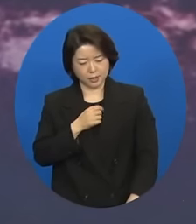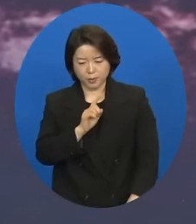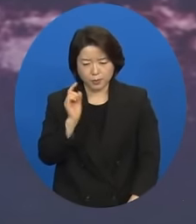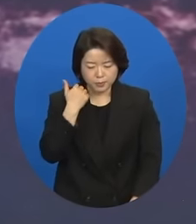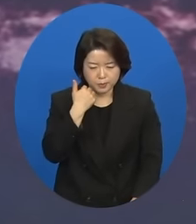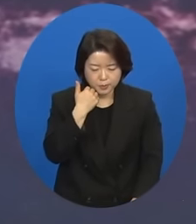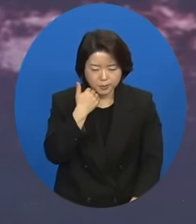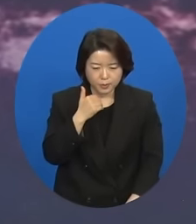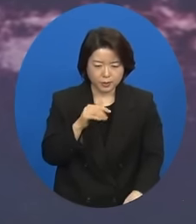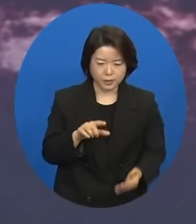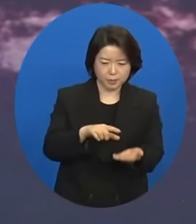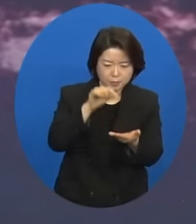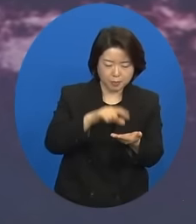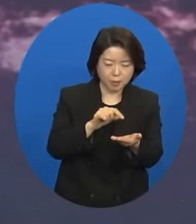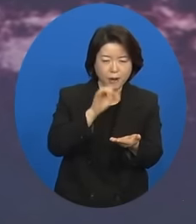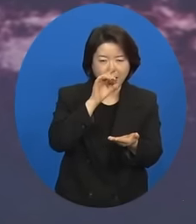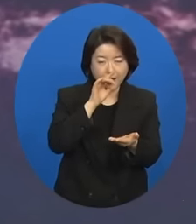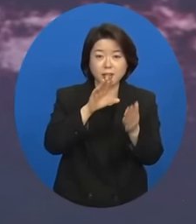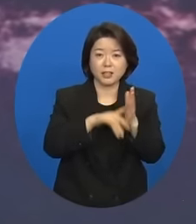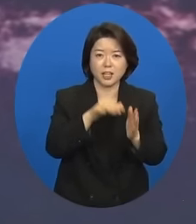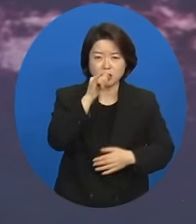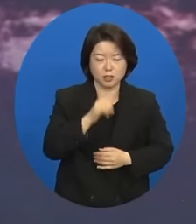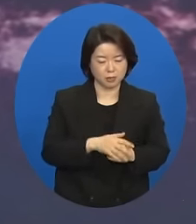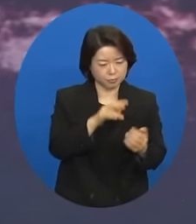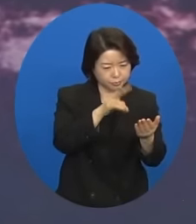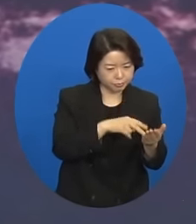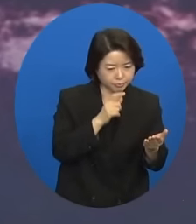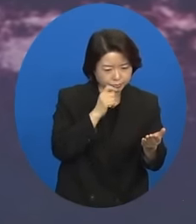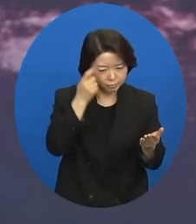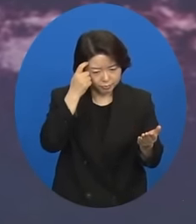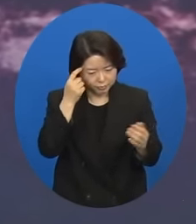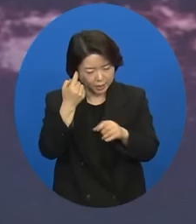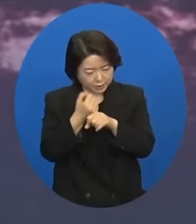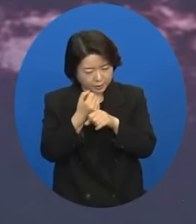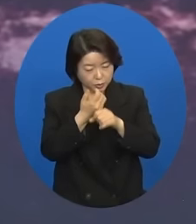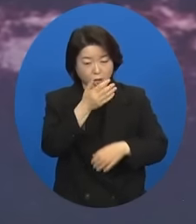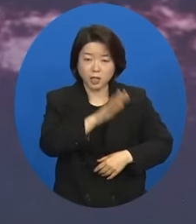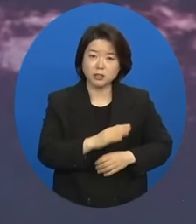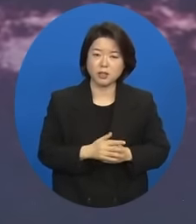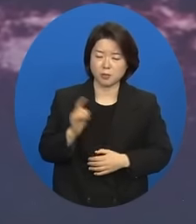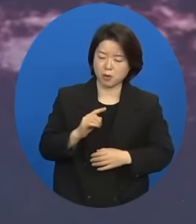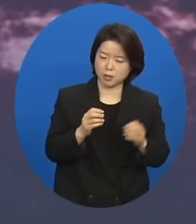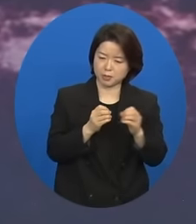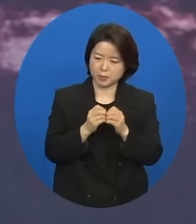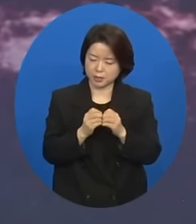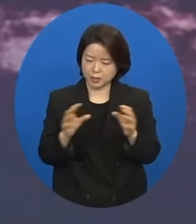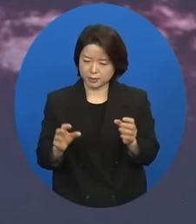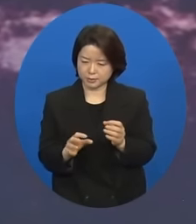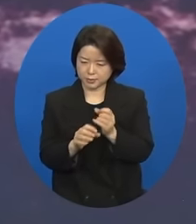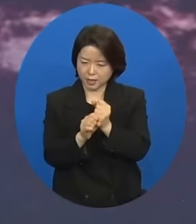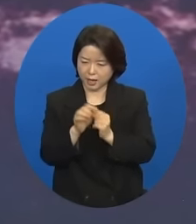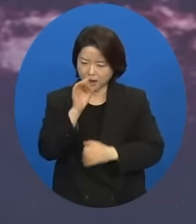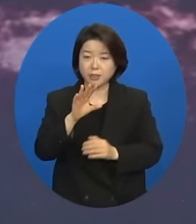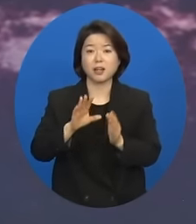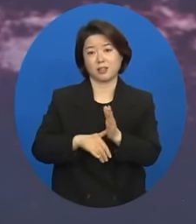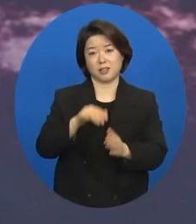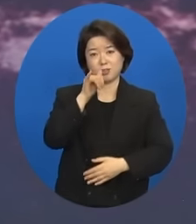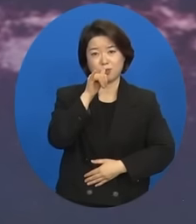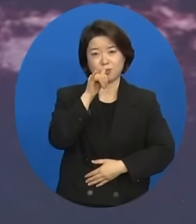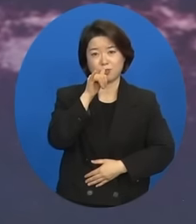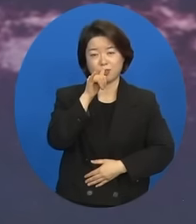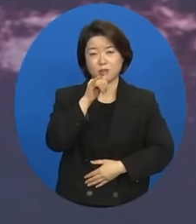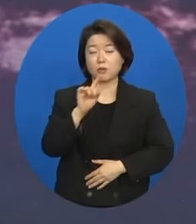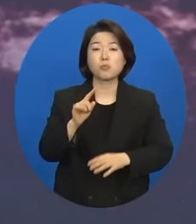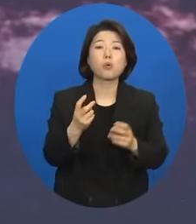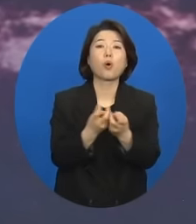작겠다 아 뭐지 막 이러고데 말씀이 분명 상했고 연구를 했는데 뭔가 이렇게 메시지로 정리가 안 때가 있어요 그럼